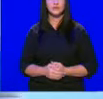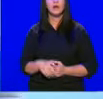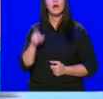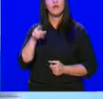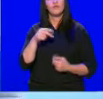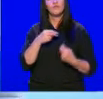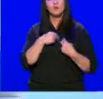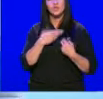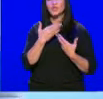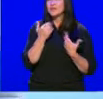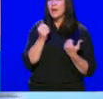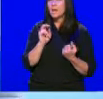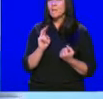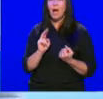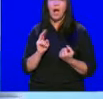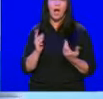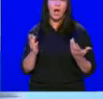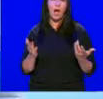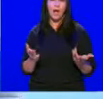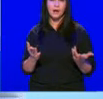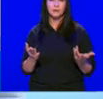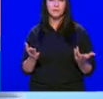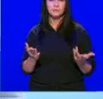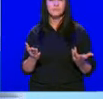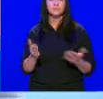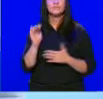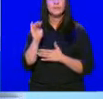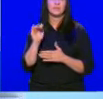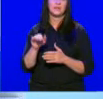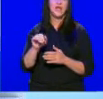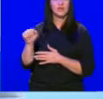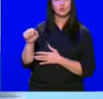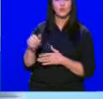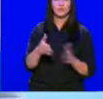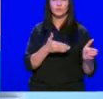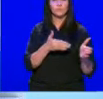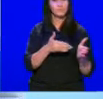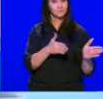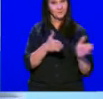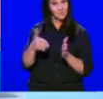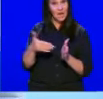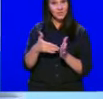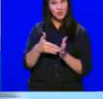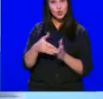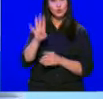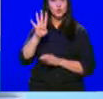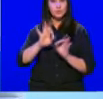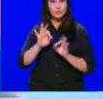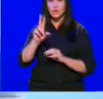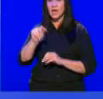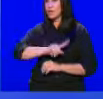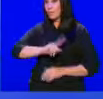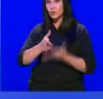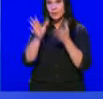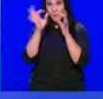Това усещане няма как да бъде игнорирано. Защото 4% са казали не подкрепям никого. Нали? Тези, които не са